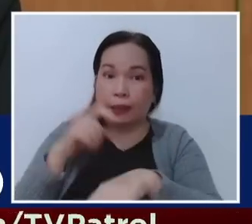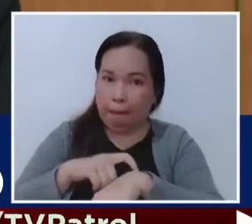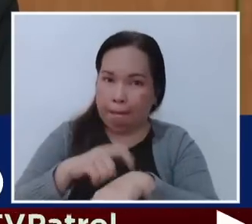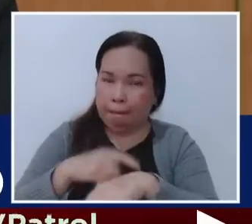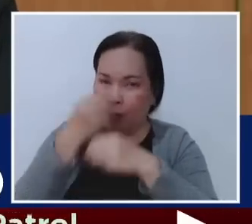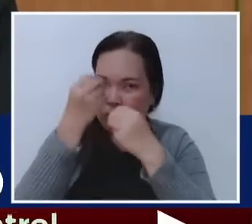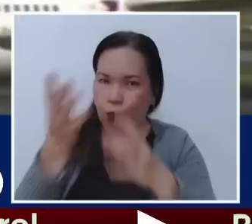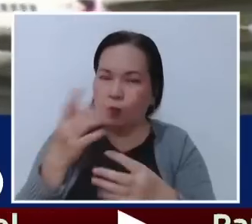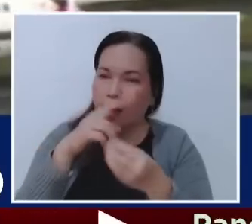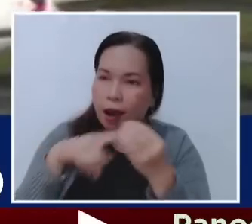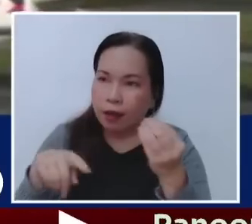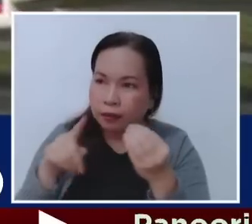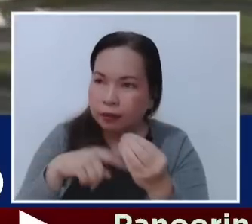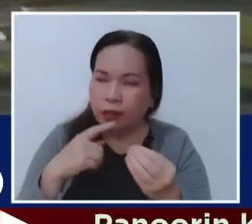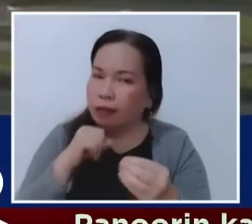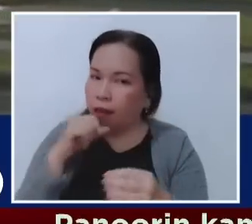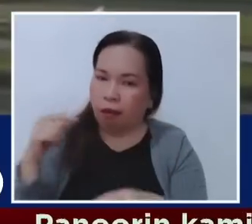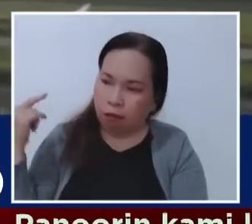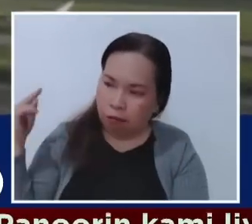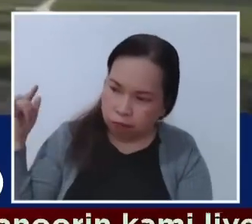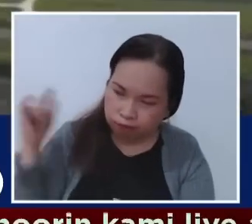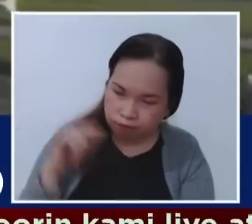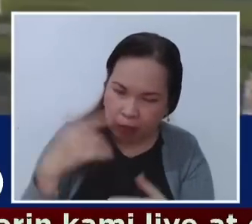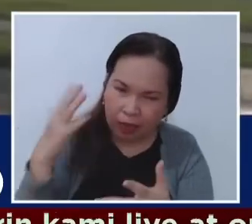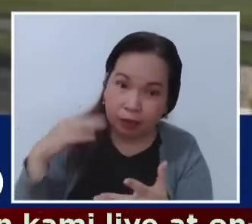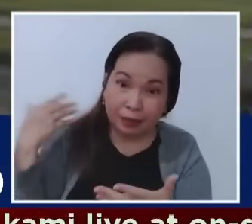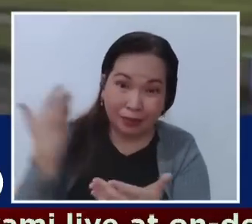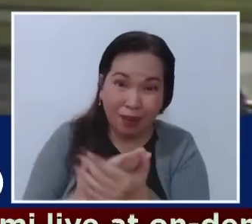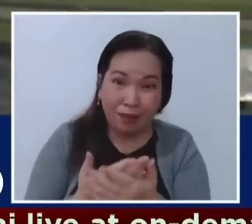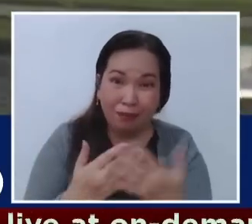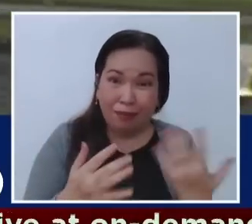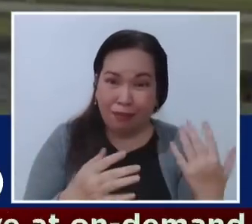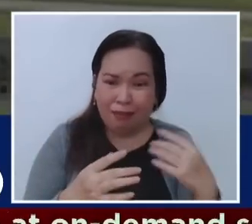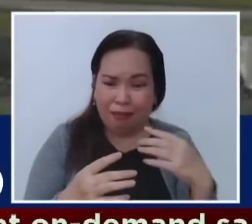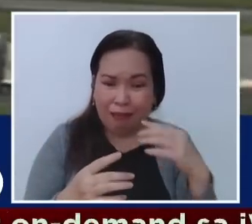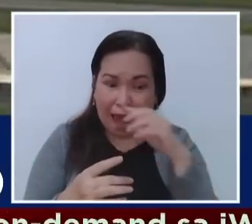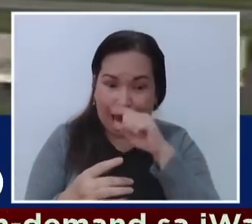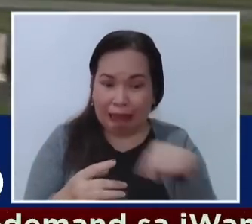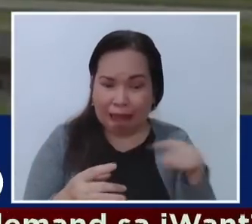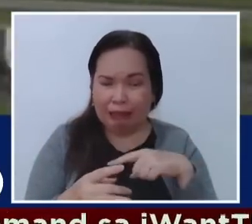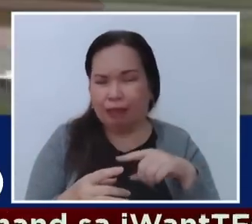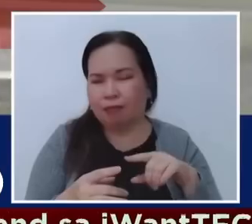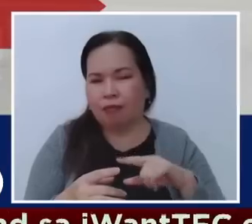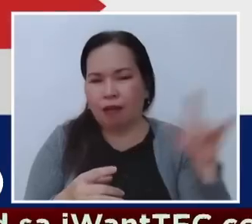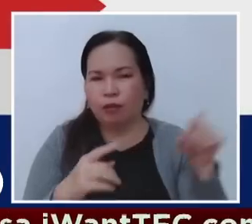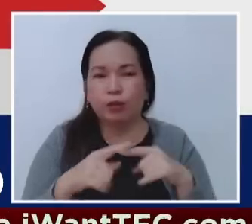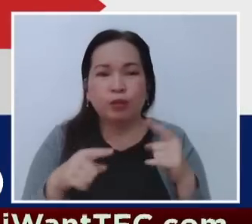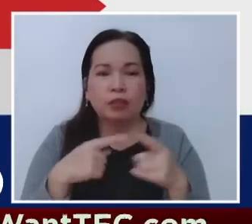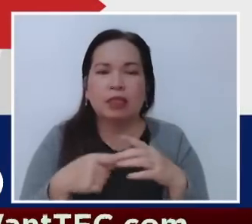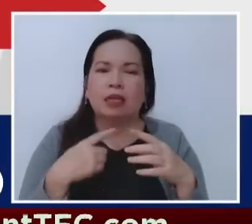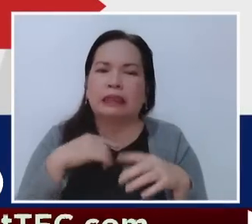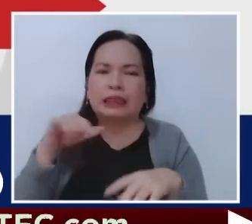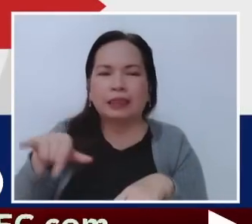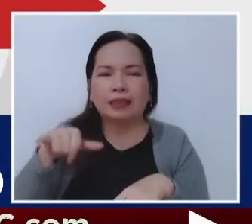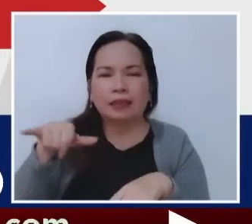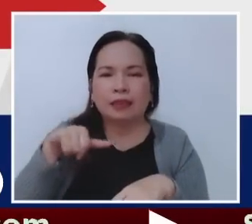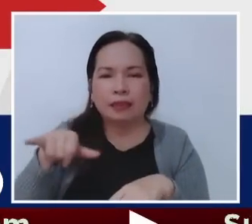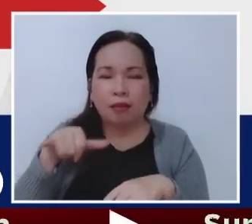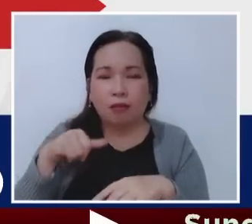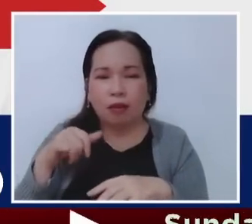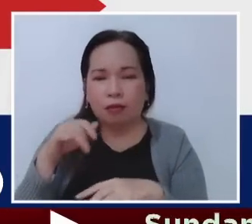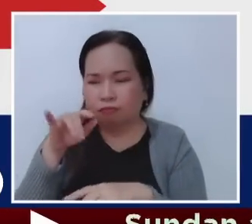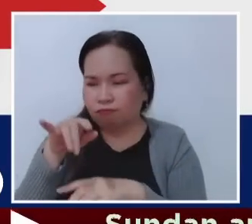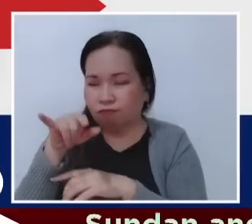with enough time, masabihan na kaagad. Matagal rin kasing nabinbin at nahinto ang mga ito dahil sa pandemya. Kaya maging ang mga